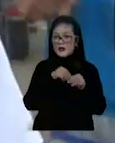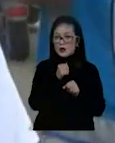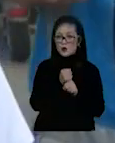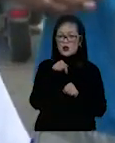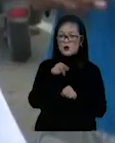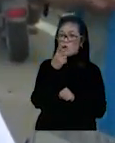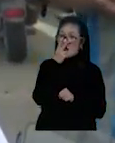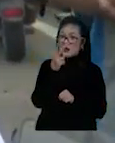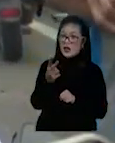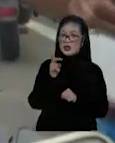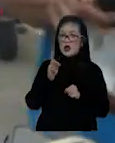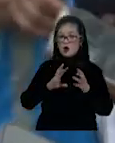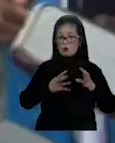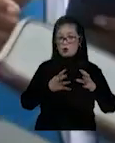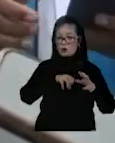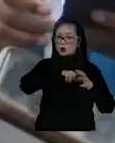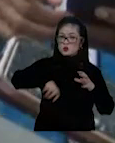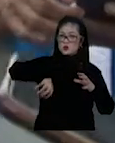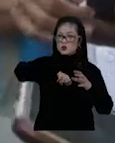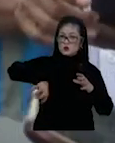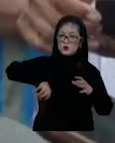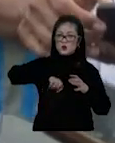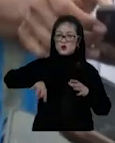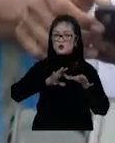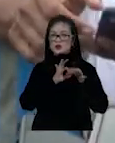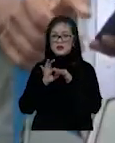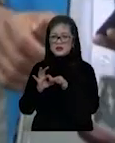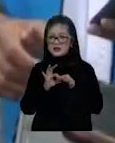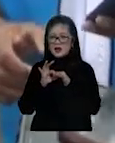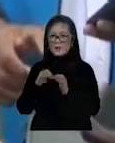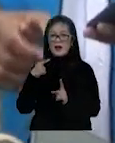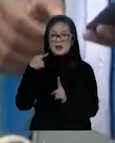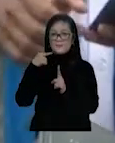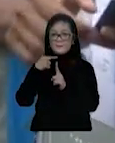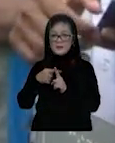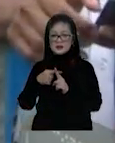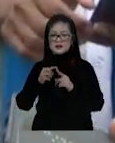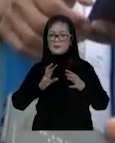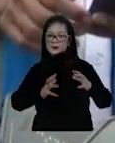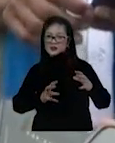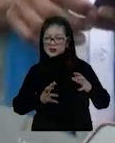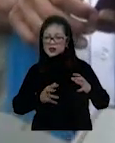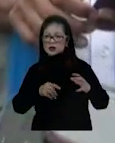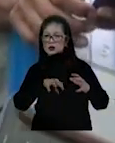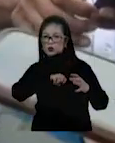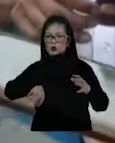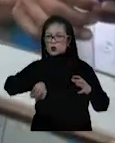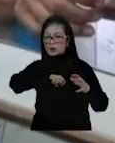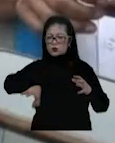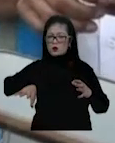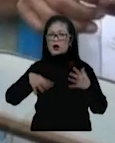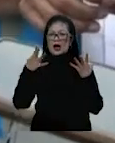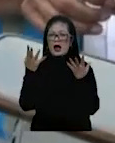juga banyak sekali, sama kami sudah berkoordinasi dengan BBWS untuk menambah pompa dari punya mereka yang warnanya merah. Dalam hal ini kami berharap juga